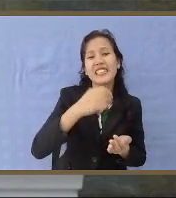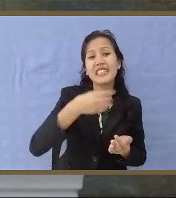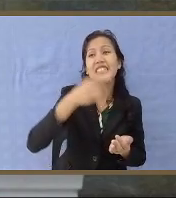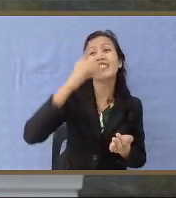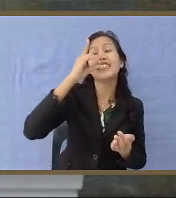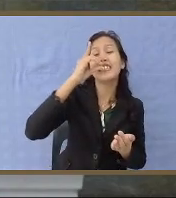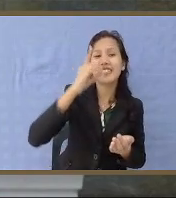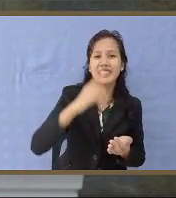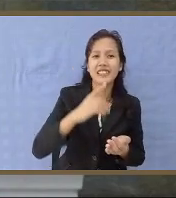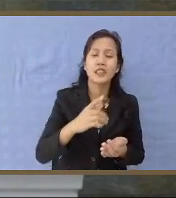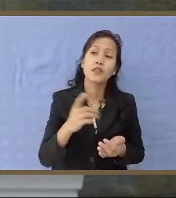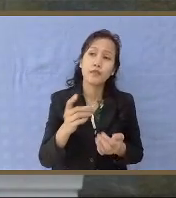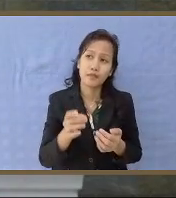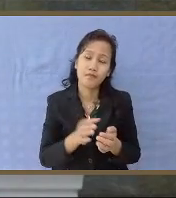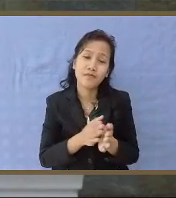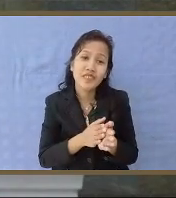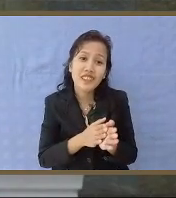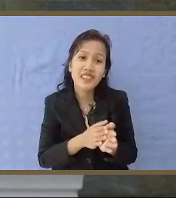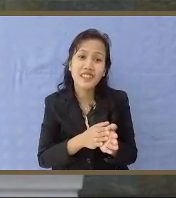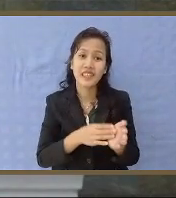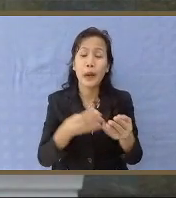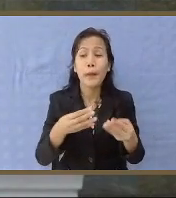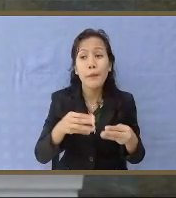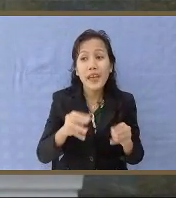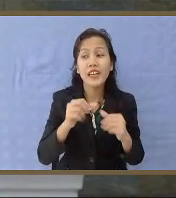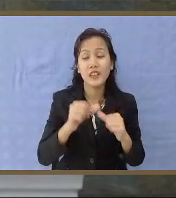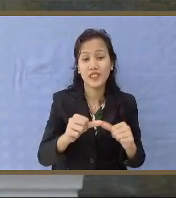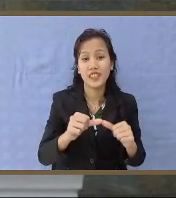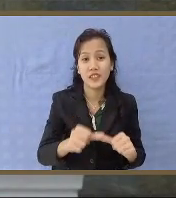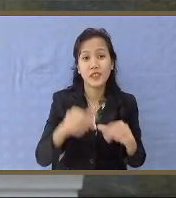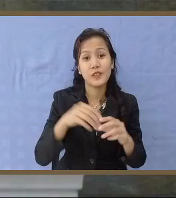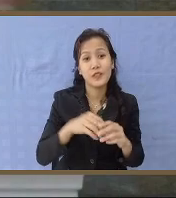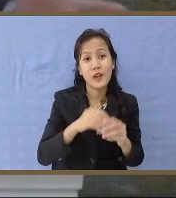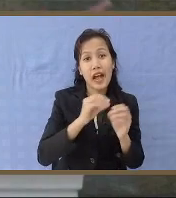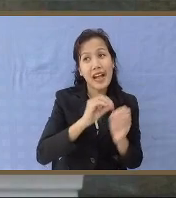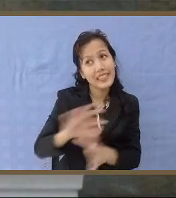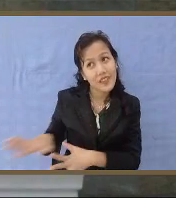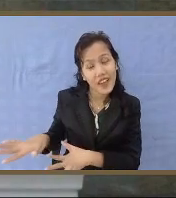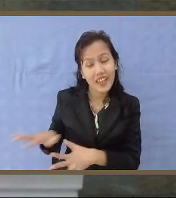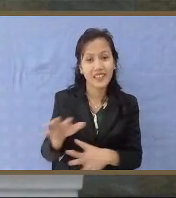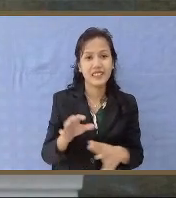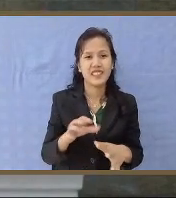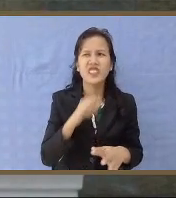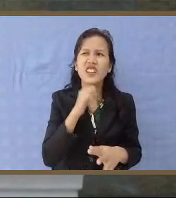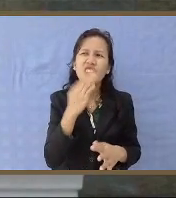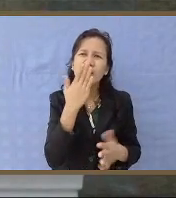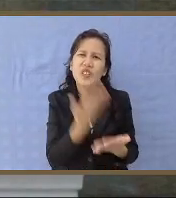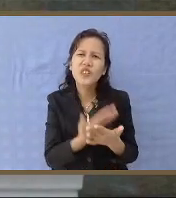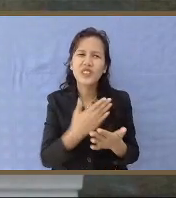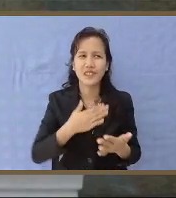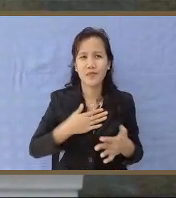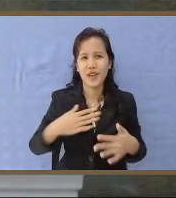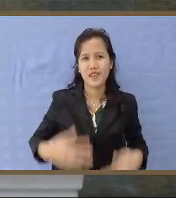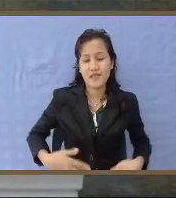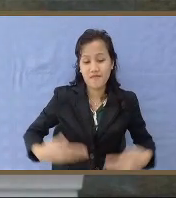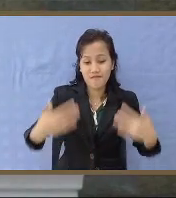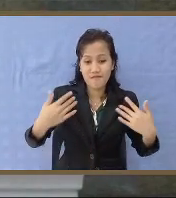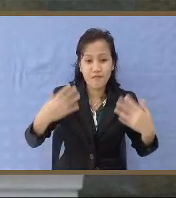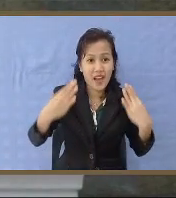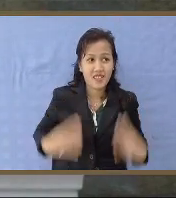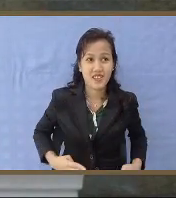ito ay patuloy na magtanggal ng mga hindi maganda sa aking katawan, you know. And so, that's